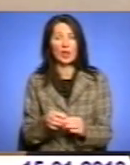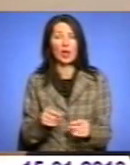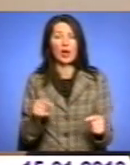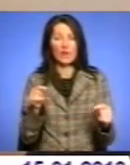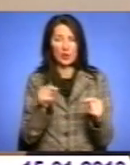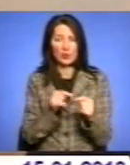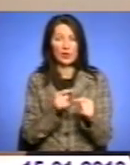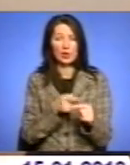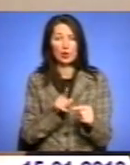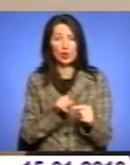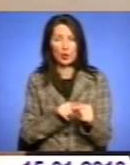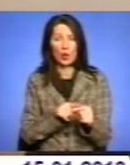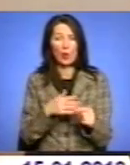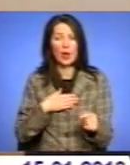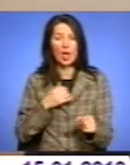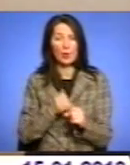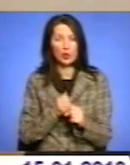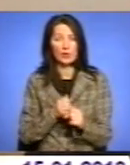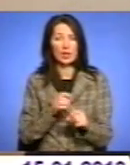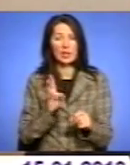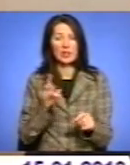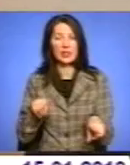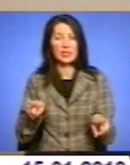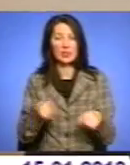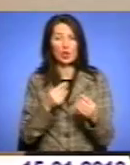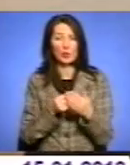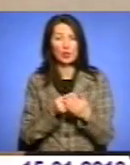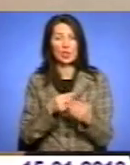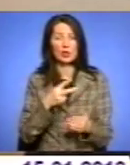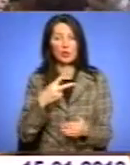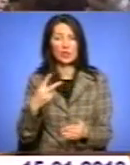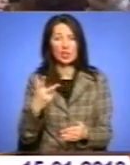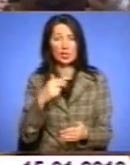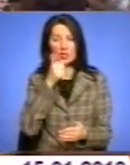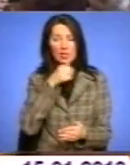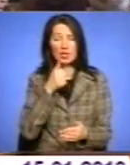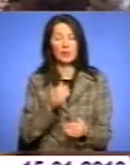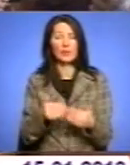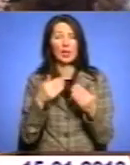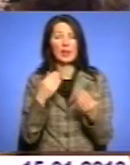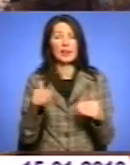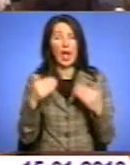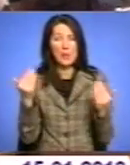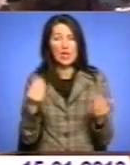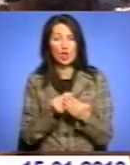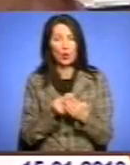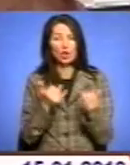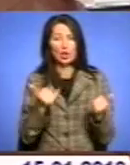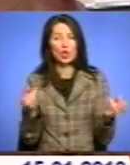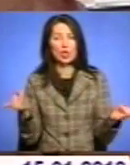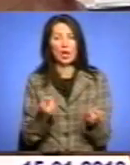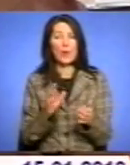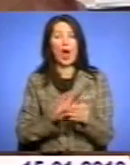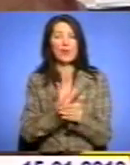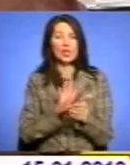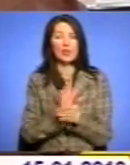цього алгоритму, ми і працювали над створенням бюджетного запиту 2013. Найбільше кошти сьогодні потрібні на